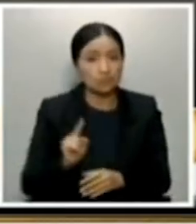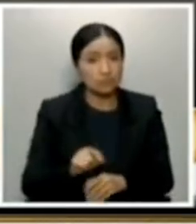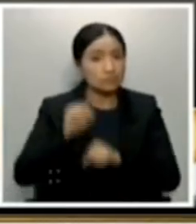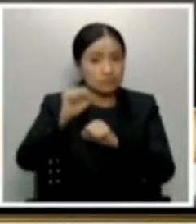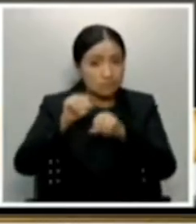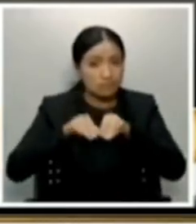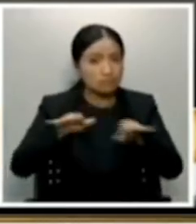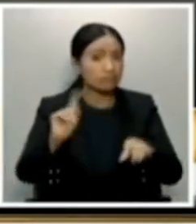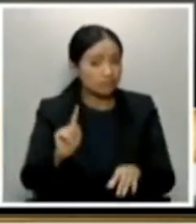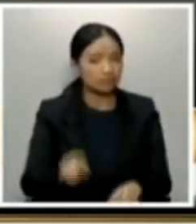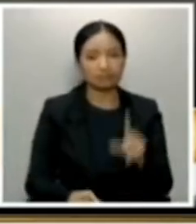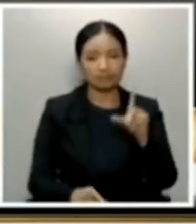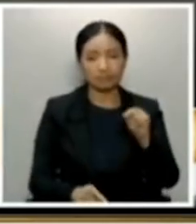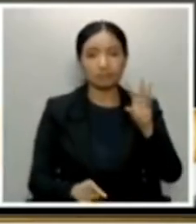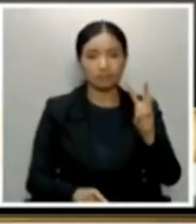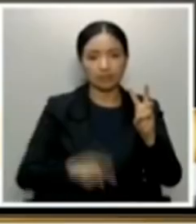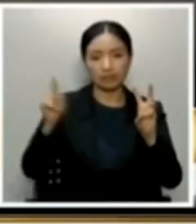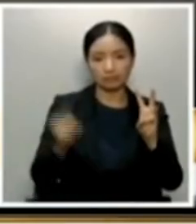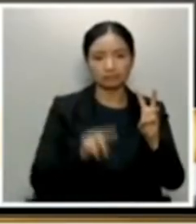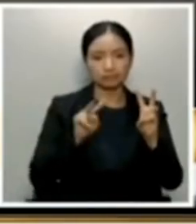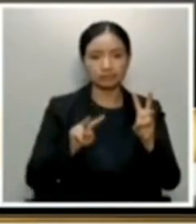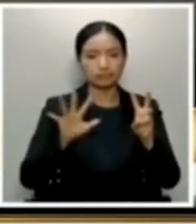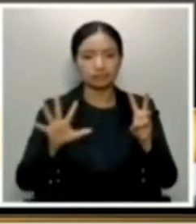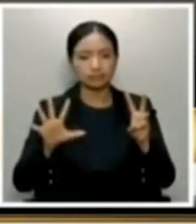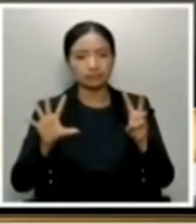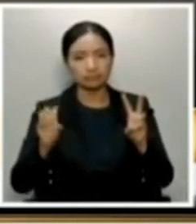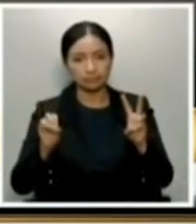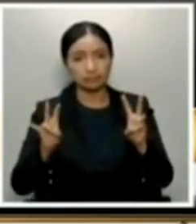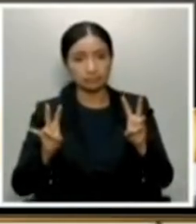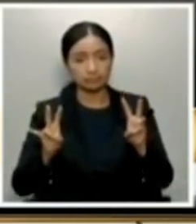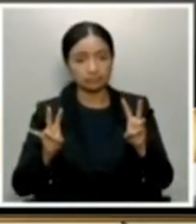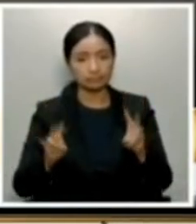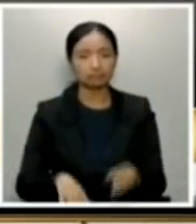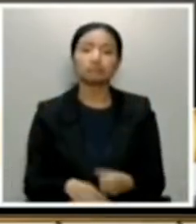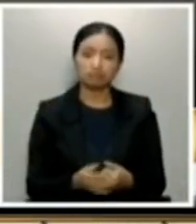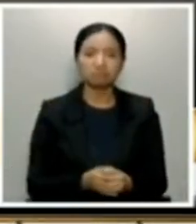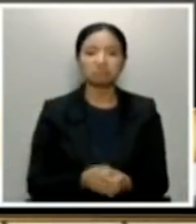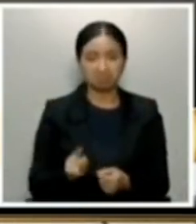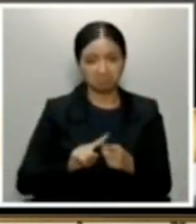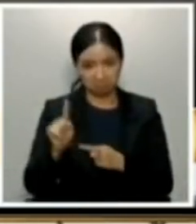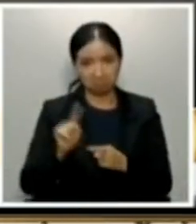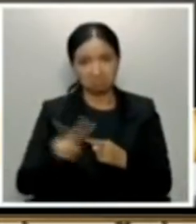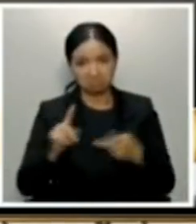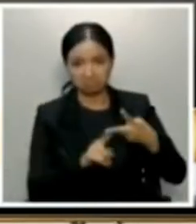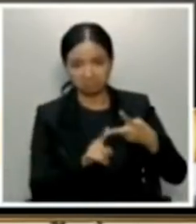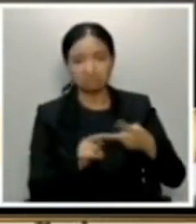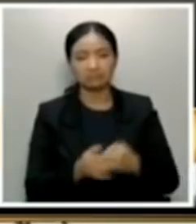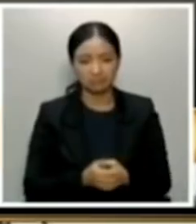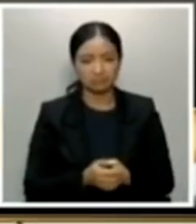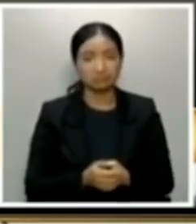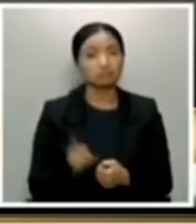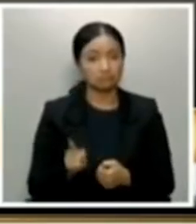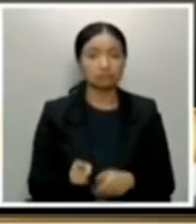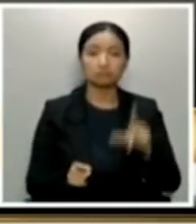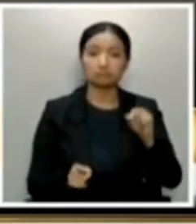ศคสช.ที่26ทับ2557สารเคมีตกค้างตัวที่2ประกาศคสช.